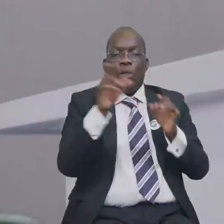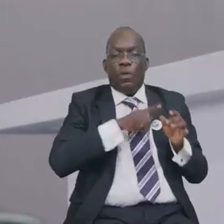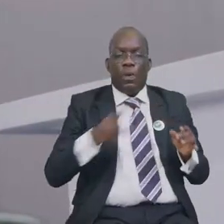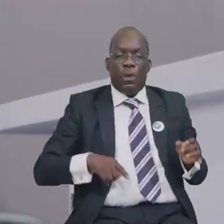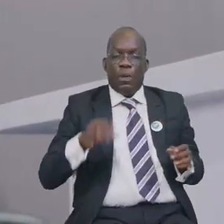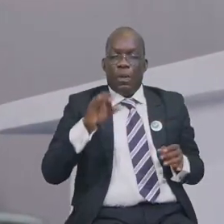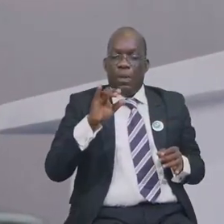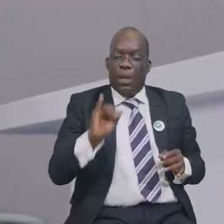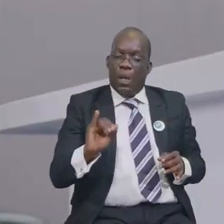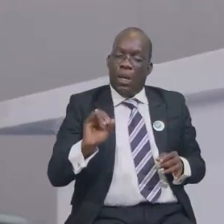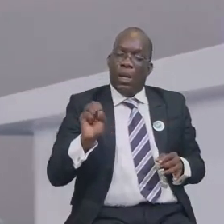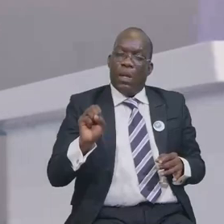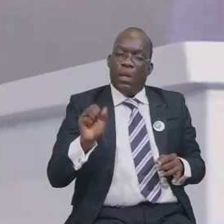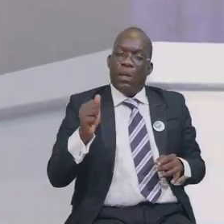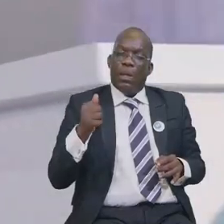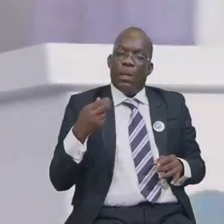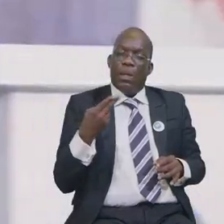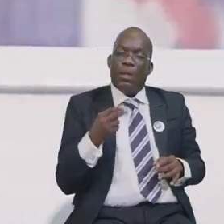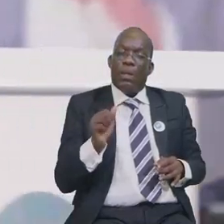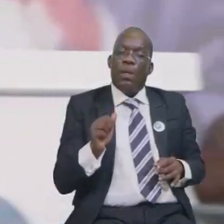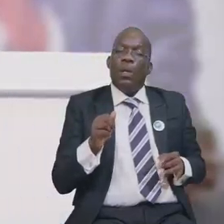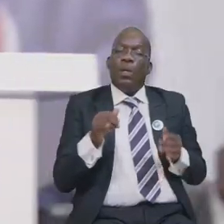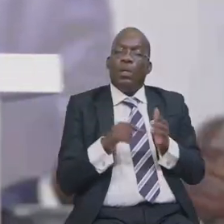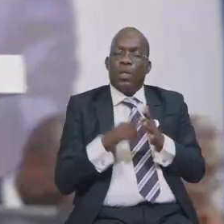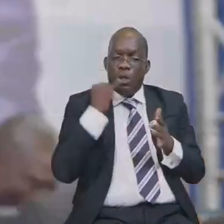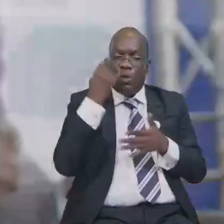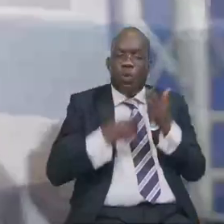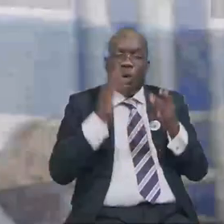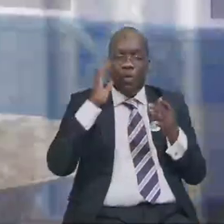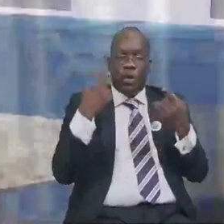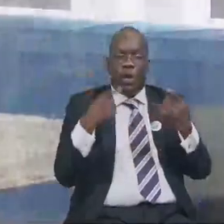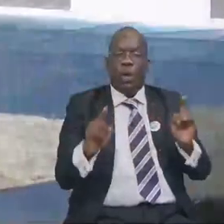ce qui va arriver. Et à cause de cette crainte,